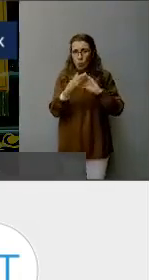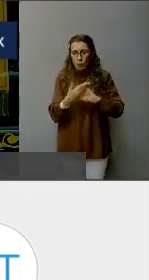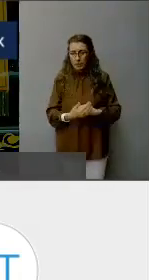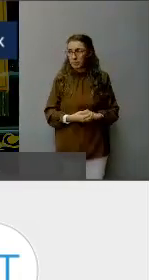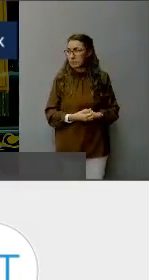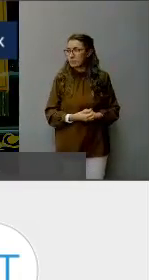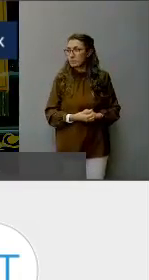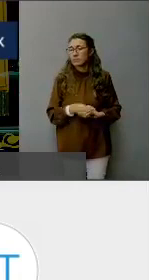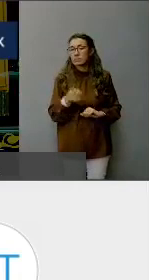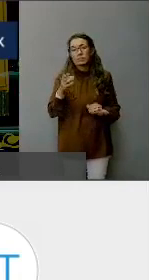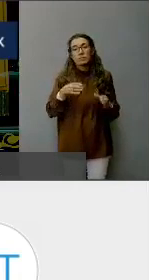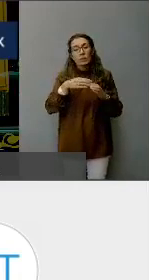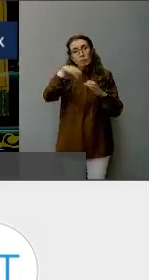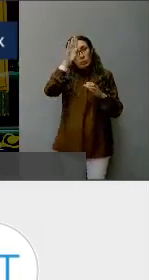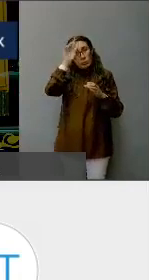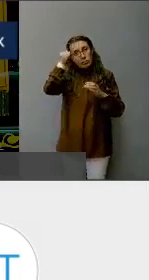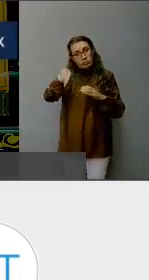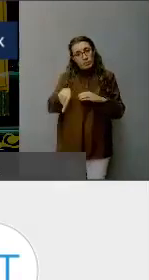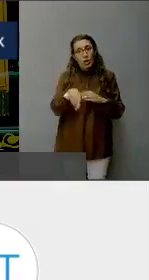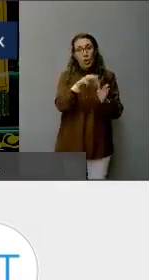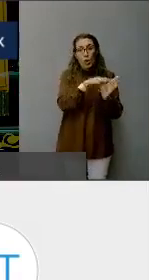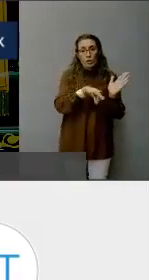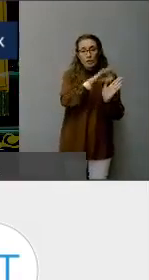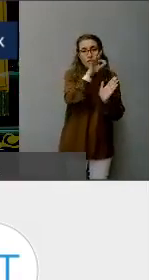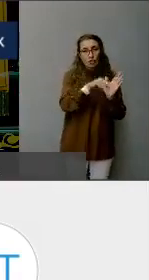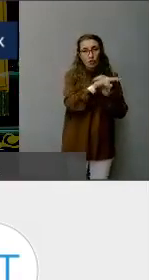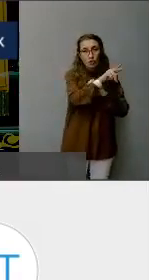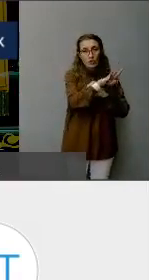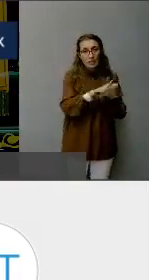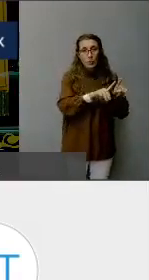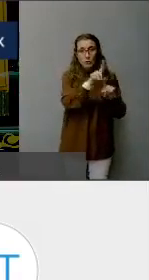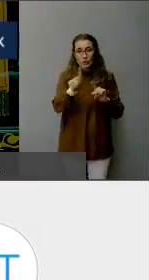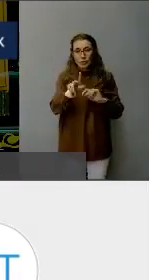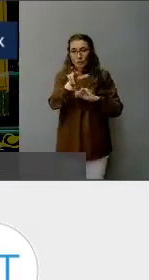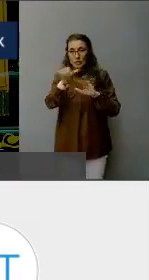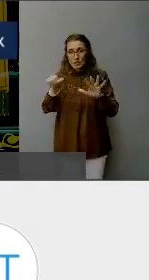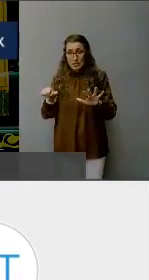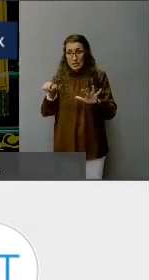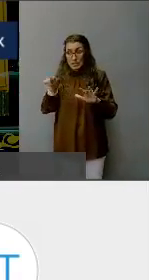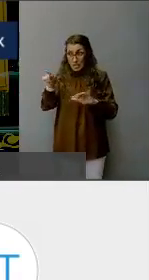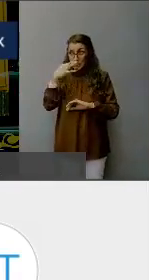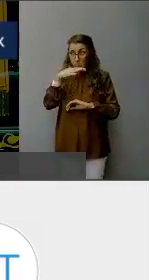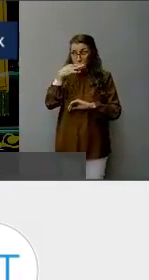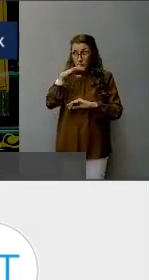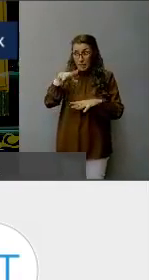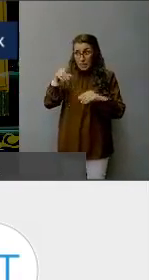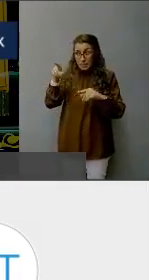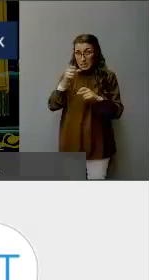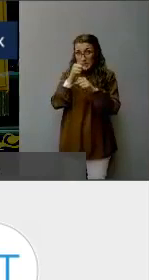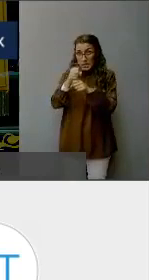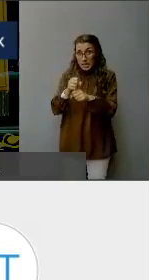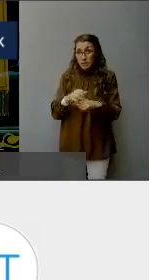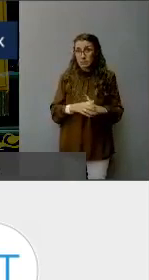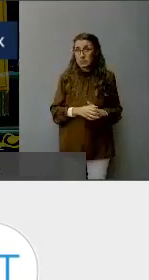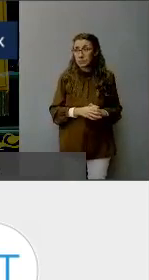all'ordine del giorno 24 a 36 succede lei per primo premio